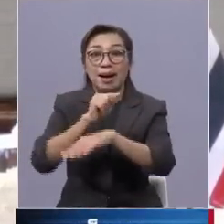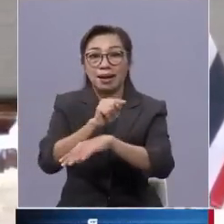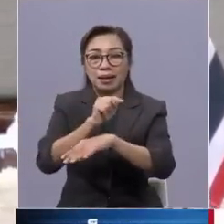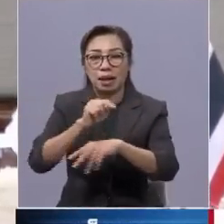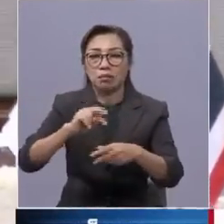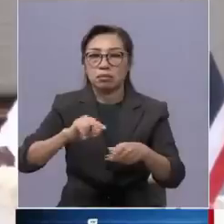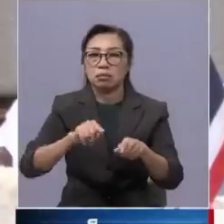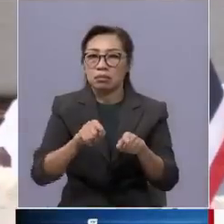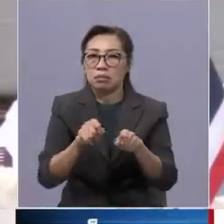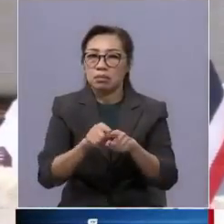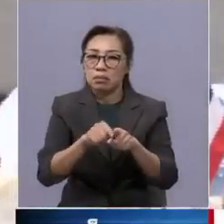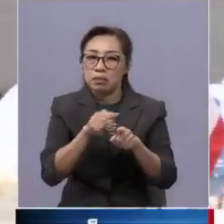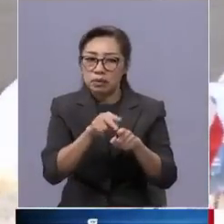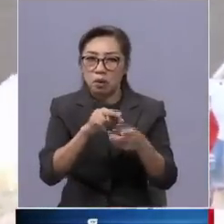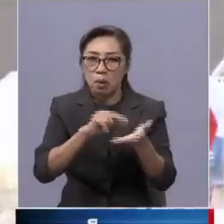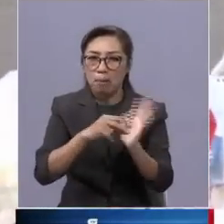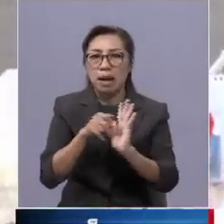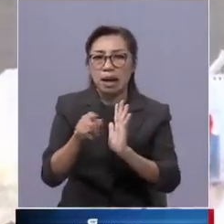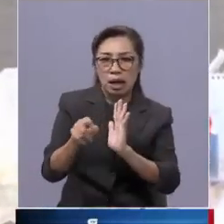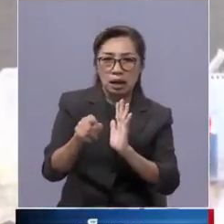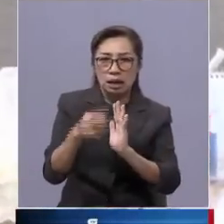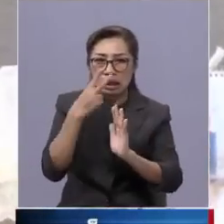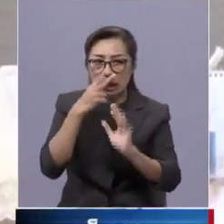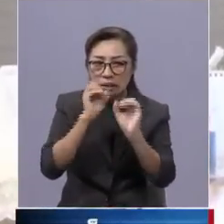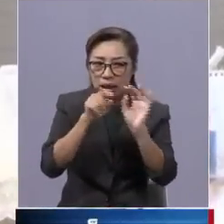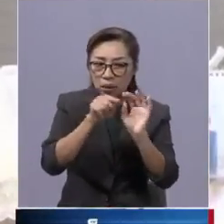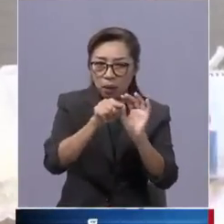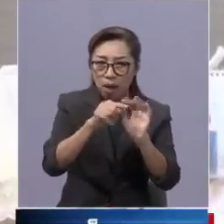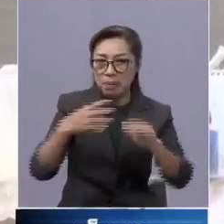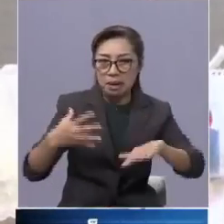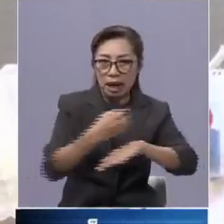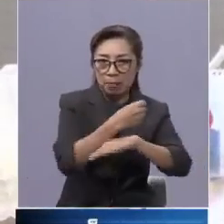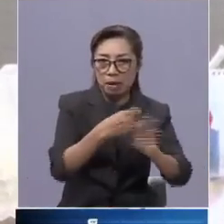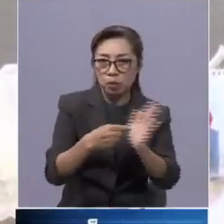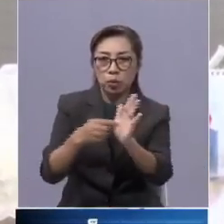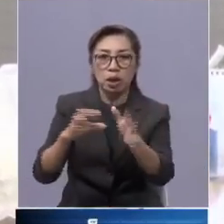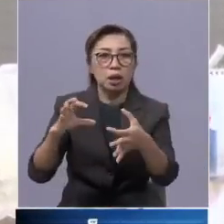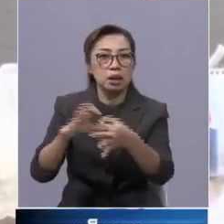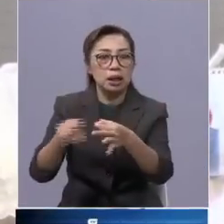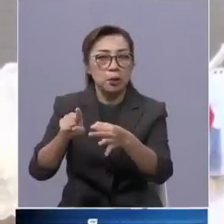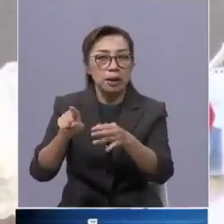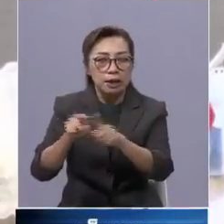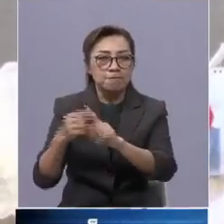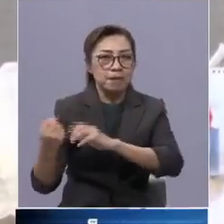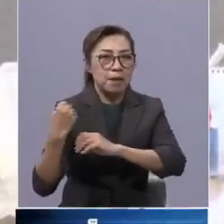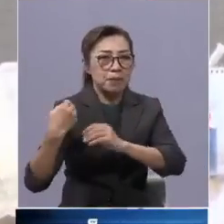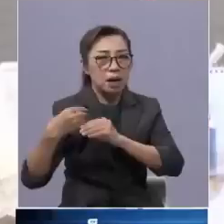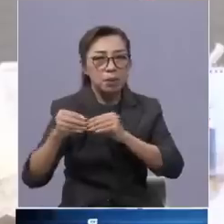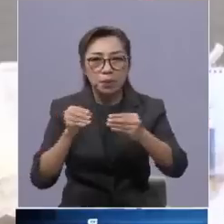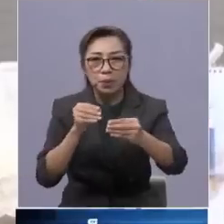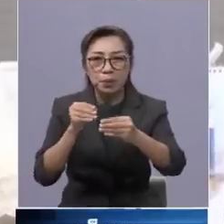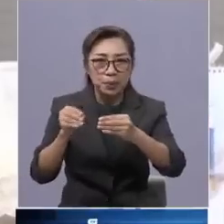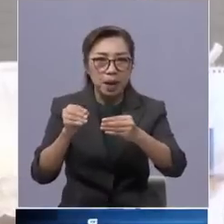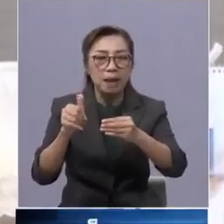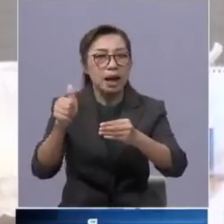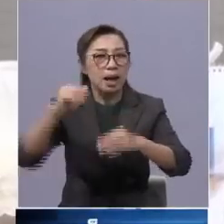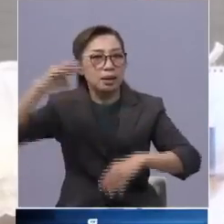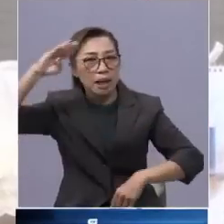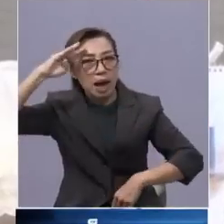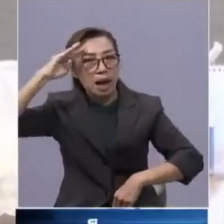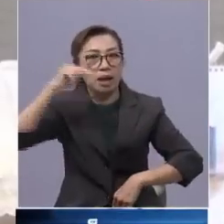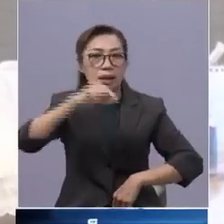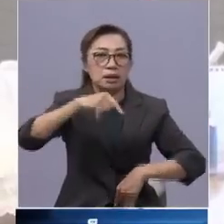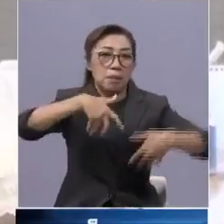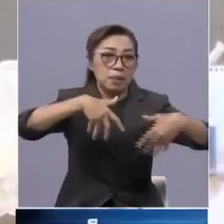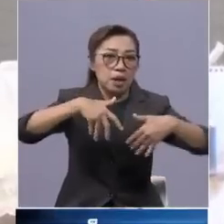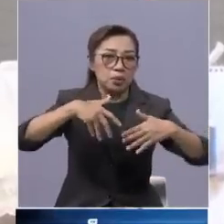มมันก็ส่งผลให้เห็นถึงสัญญาทางการเมืองในเรื่องของการประนอมอำนาจถ่วงดุลระหว่างกองทัพแล้วก็